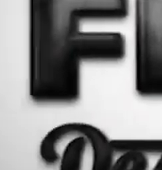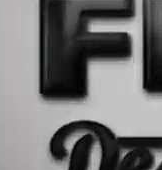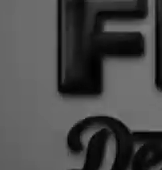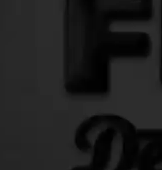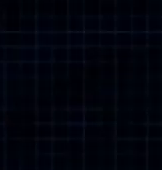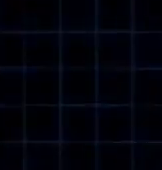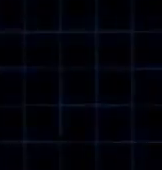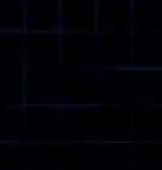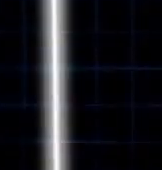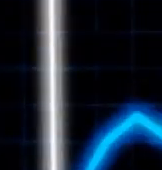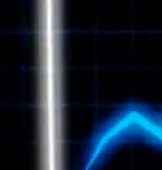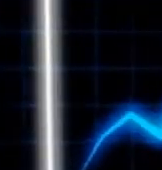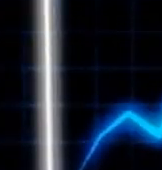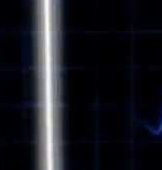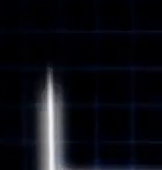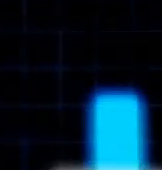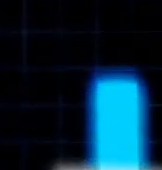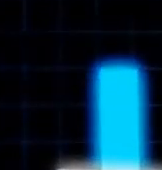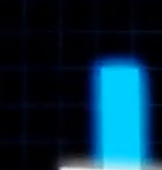2 देश की धड़कन